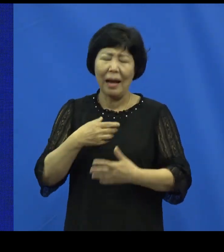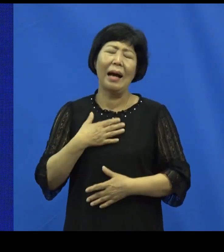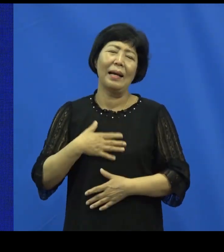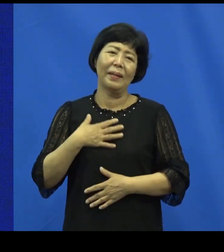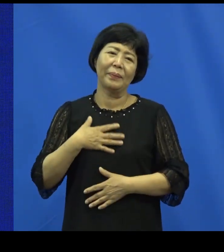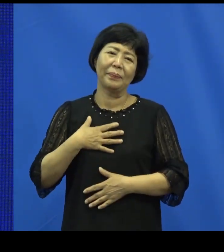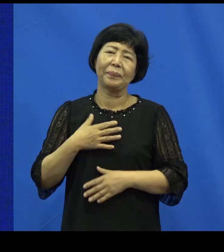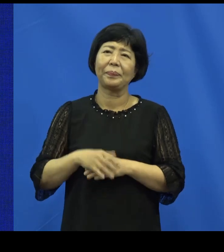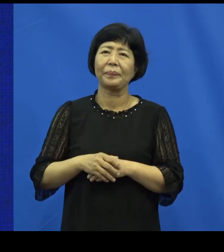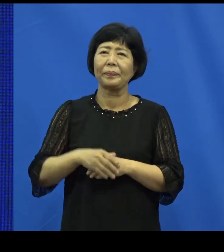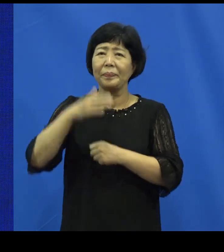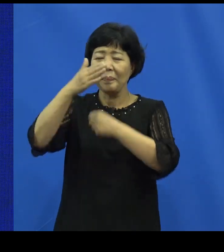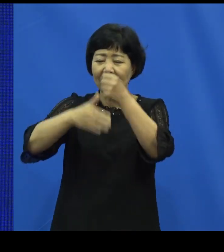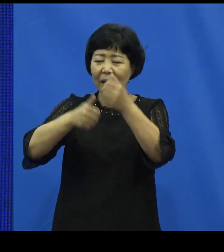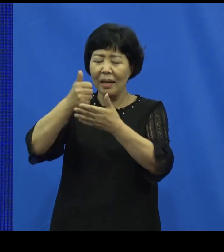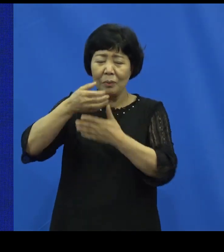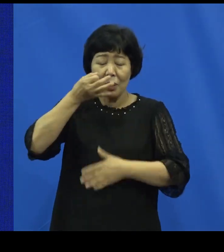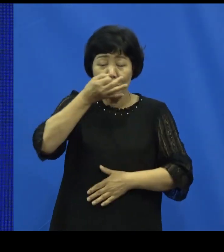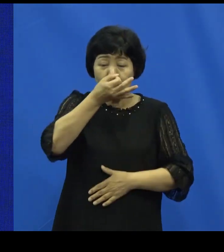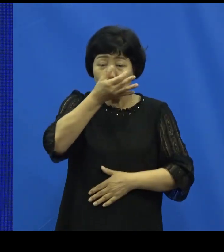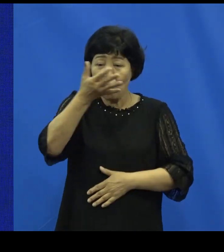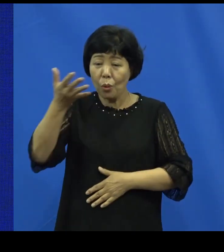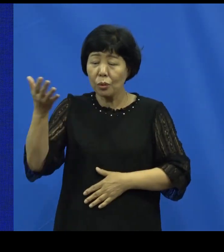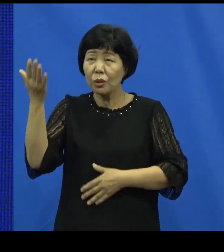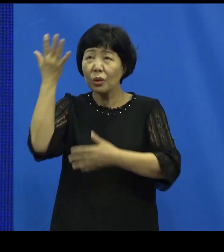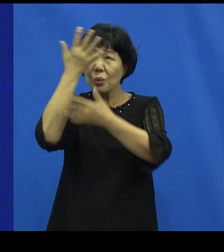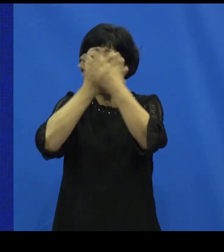속에서 하나님이 보여주신 환상을 쫓아갑니다.